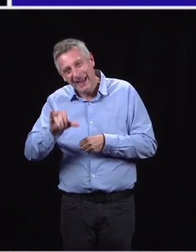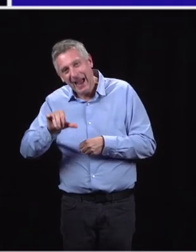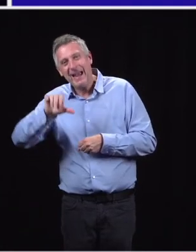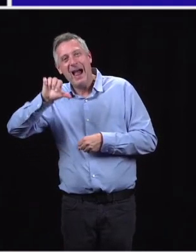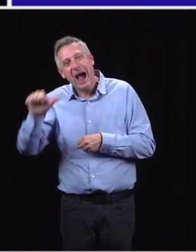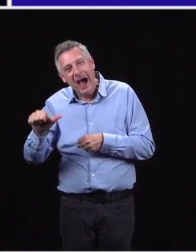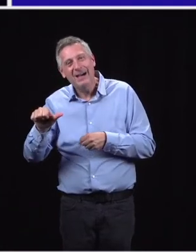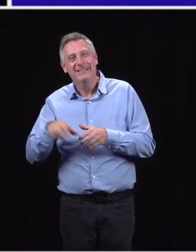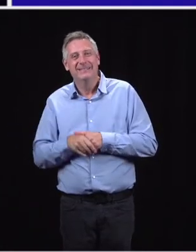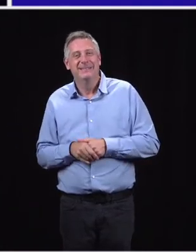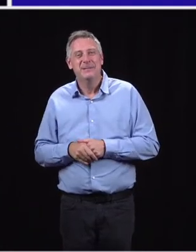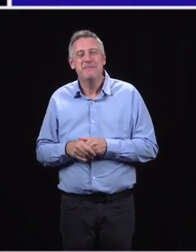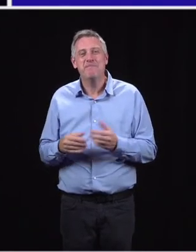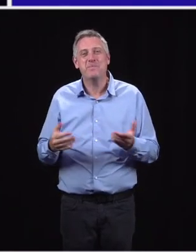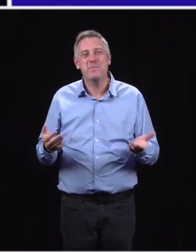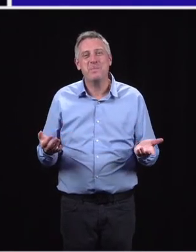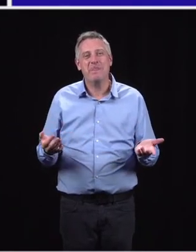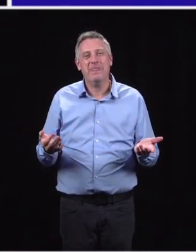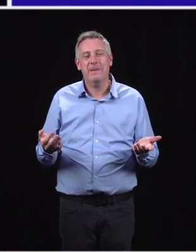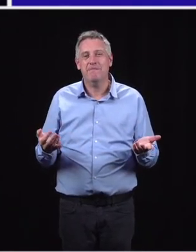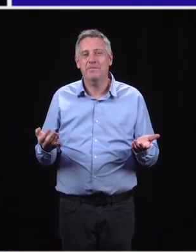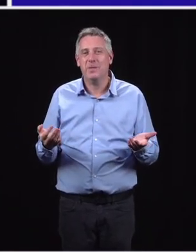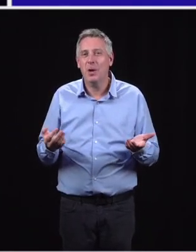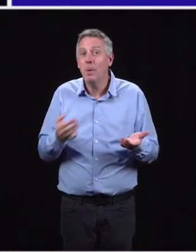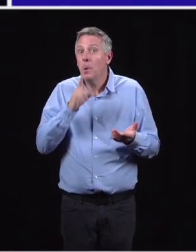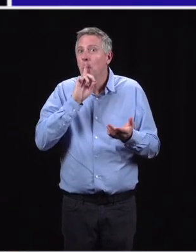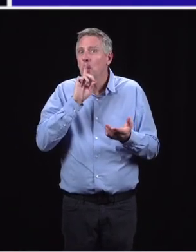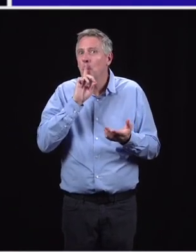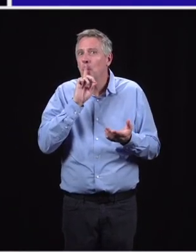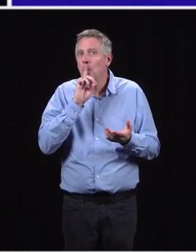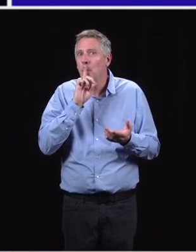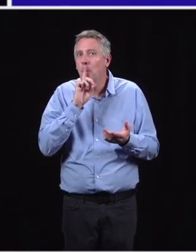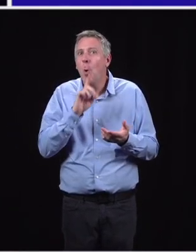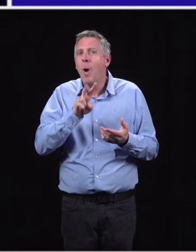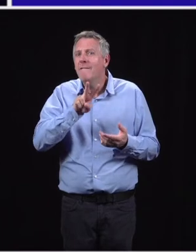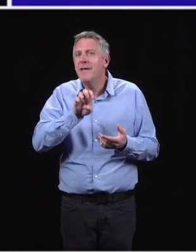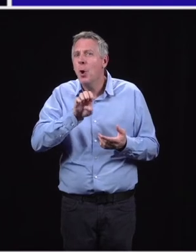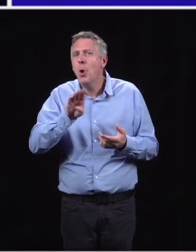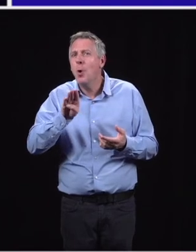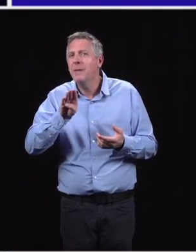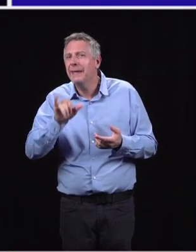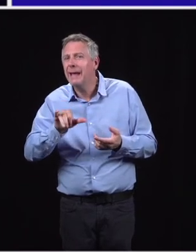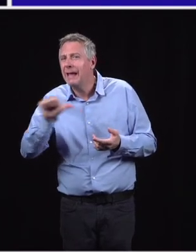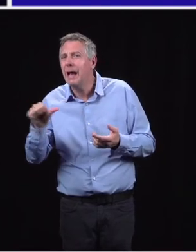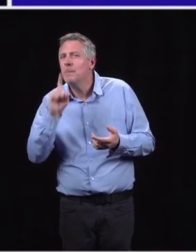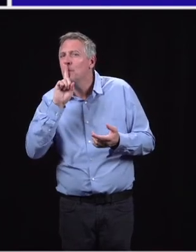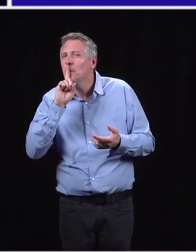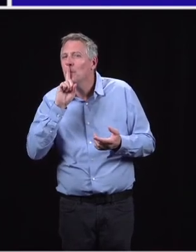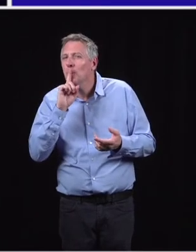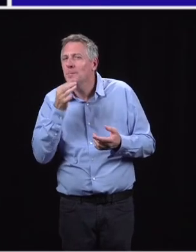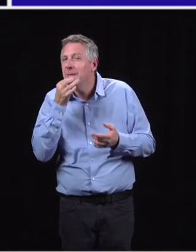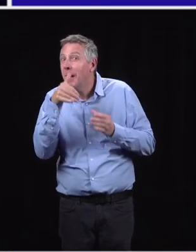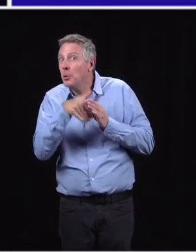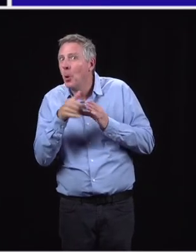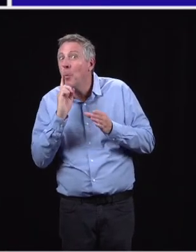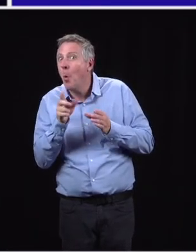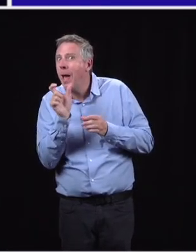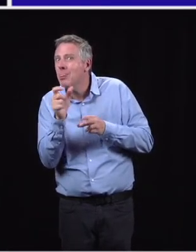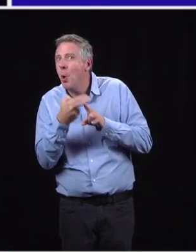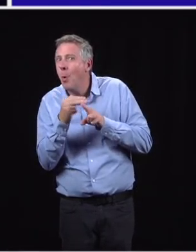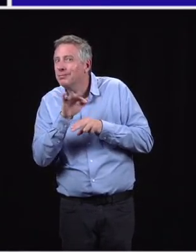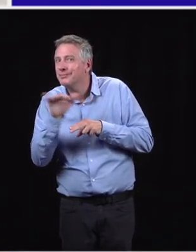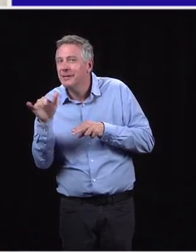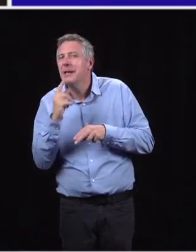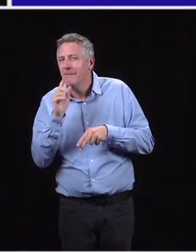y a et on spoiles pas on dira pas pourquoi ça s'appelle ça venez viendrez vous en parler merci merci beaucoup